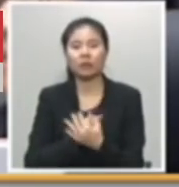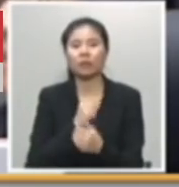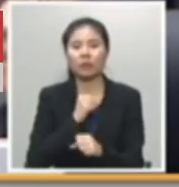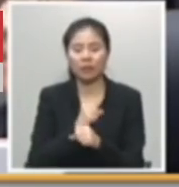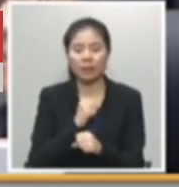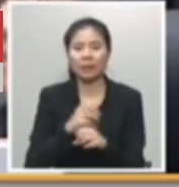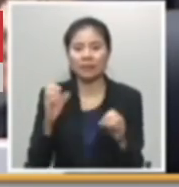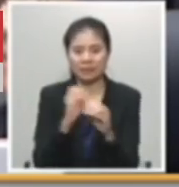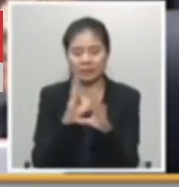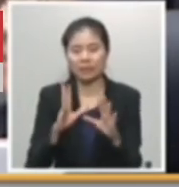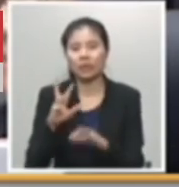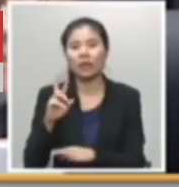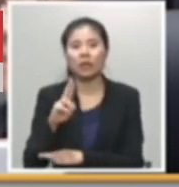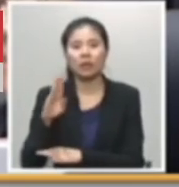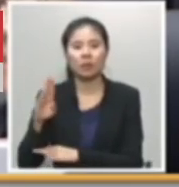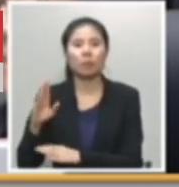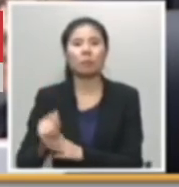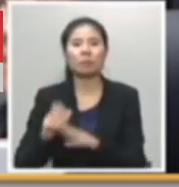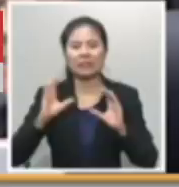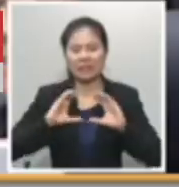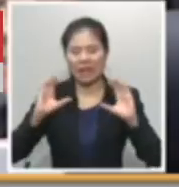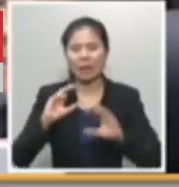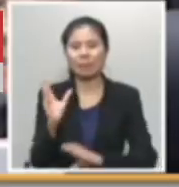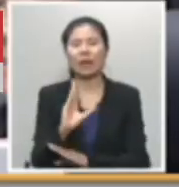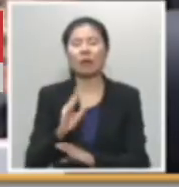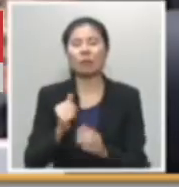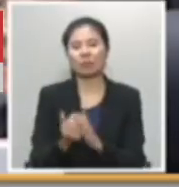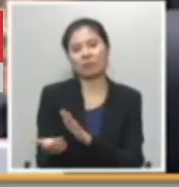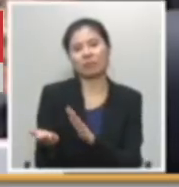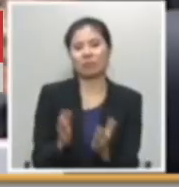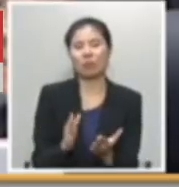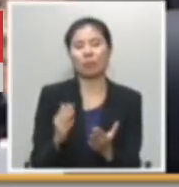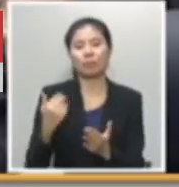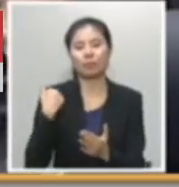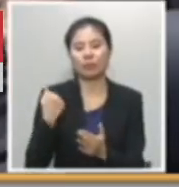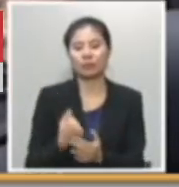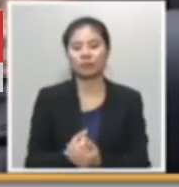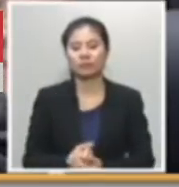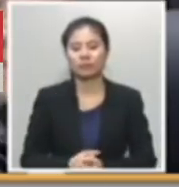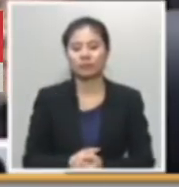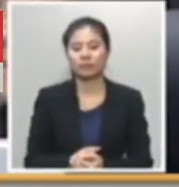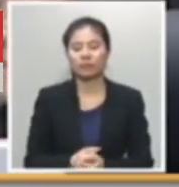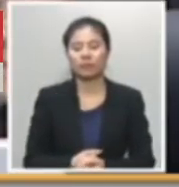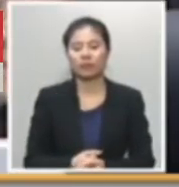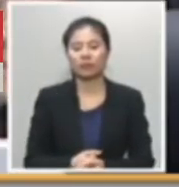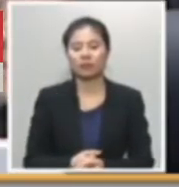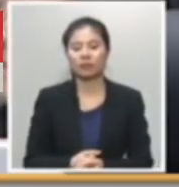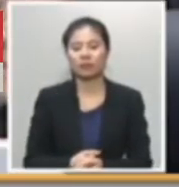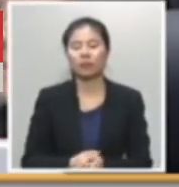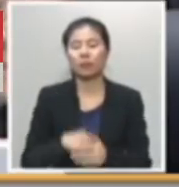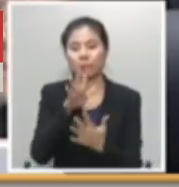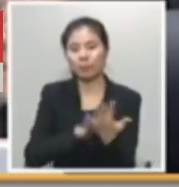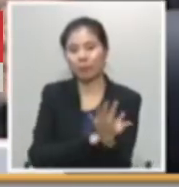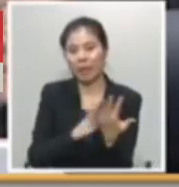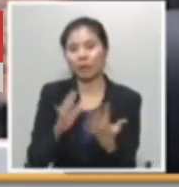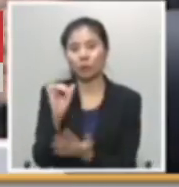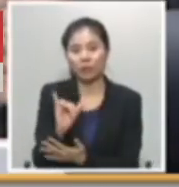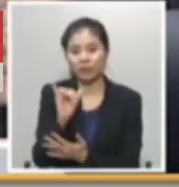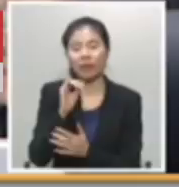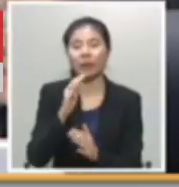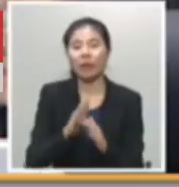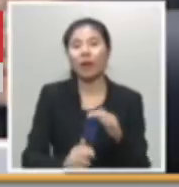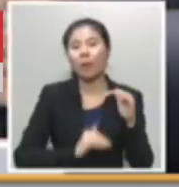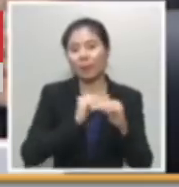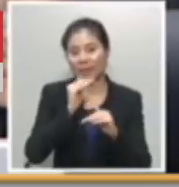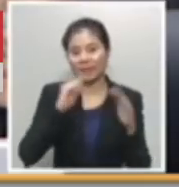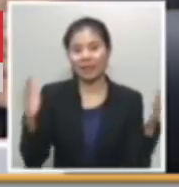ะไม่ใช่ใช้ระบบราชการไปทำมันเจ๊งนะแล้วก็มีเรื่องยุทธศาสตร์ในการส่งเสริมพัฒนาประเทศนะ